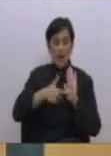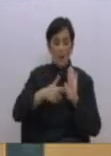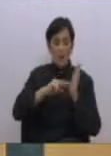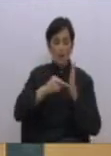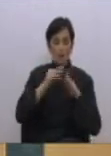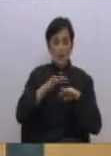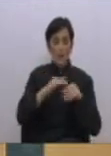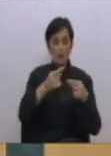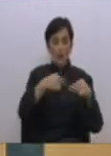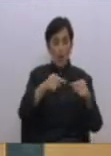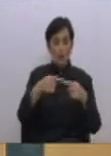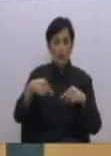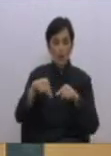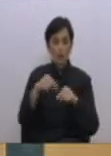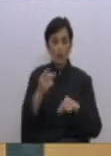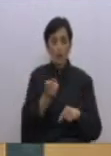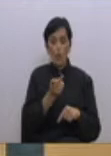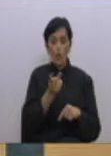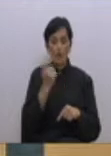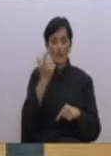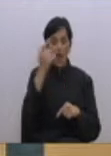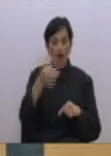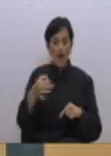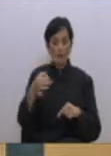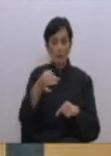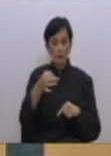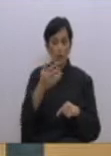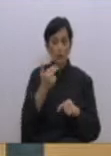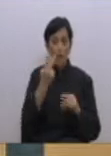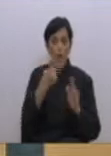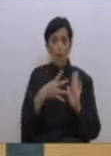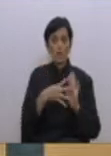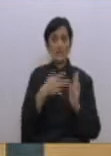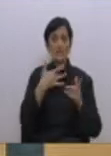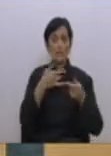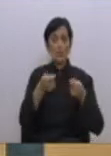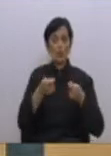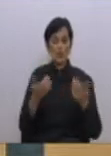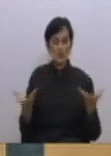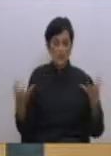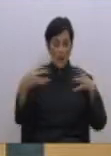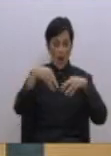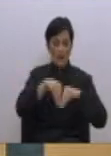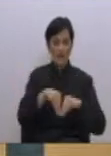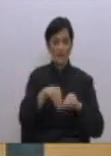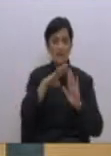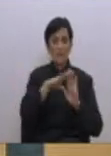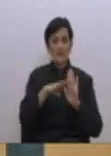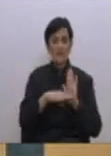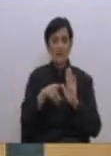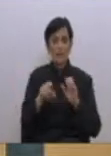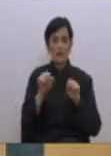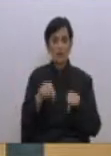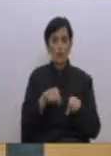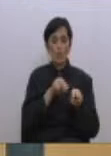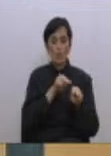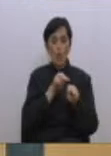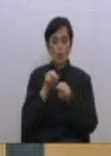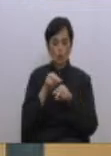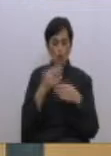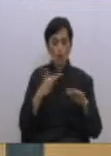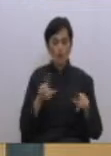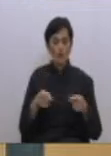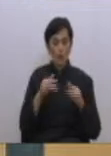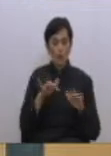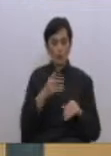საბიუჯეტო ორგანიზაცია, ორივე ავტონომიური რესპუბლიკა და 29 მუნიციპალიტეტი. Sistemul საშუალებით მონიტორინგი უკვე